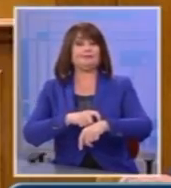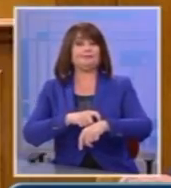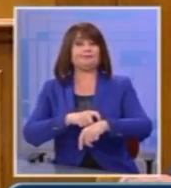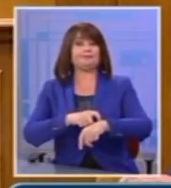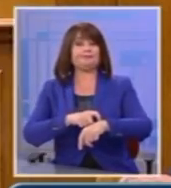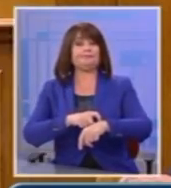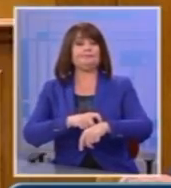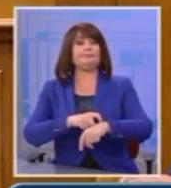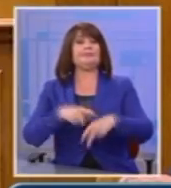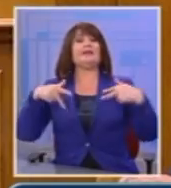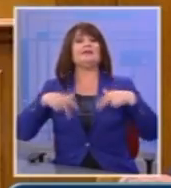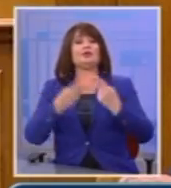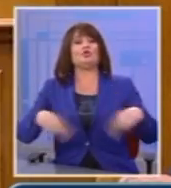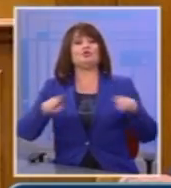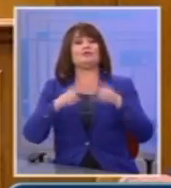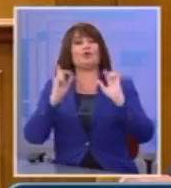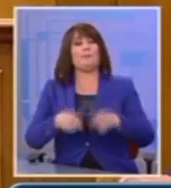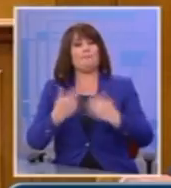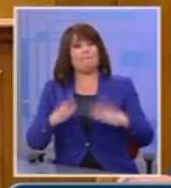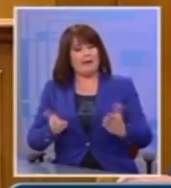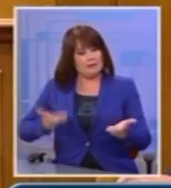που το Κυβερνητικό Συμβούλιο αποφάσισε να προτείνει